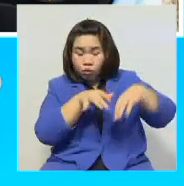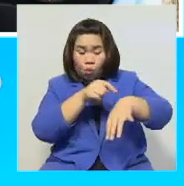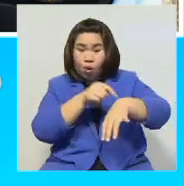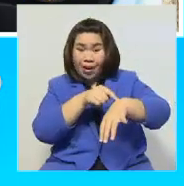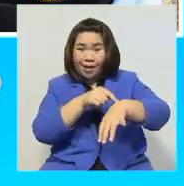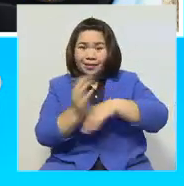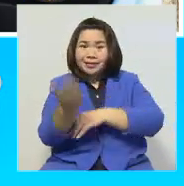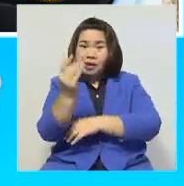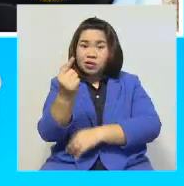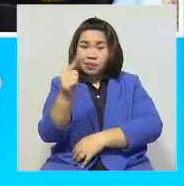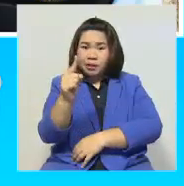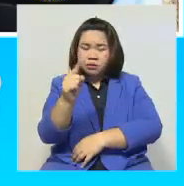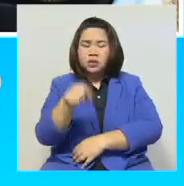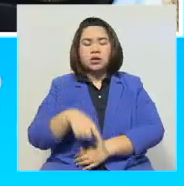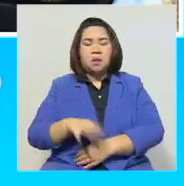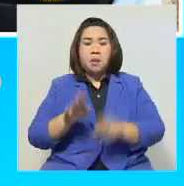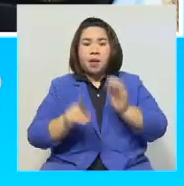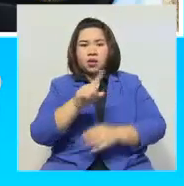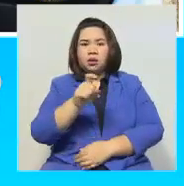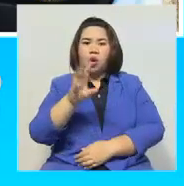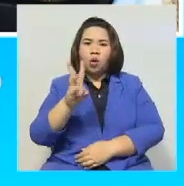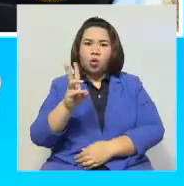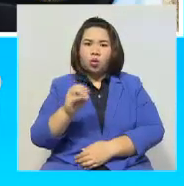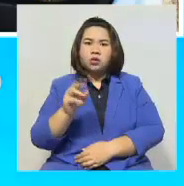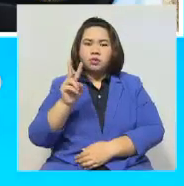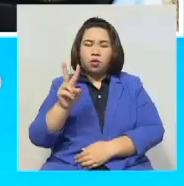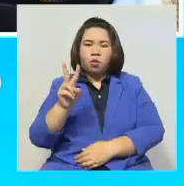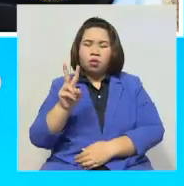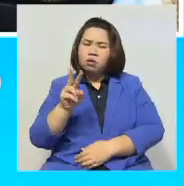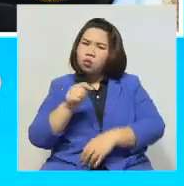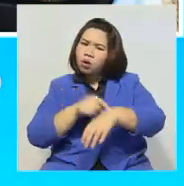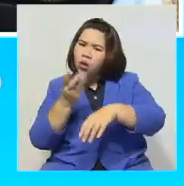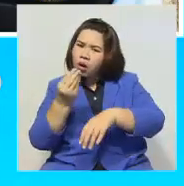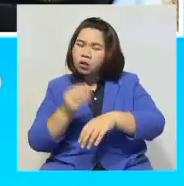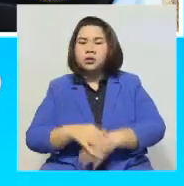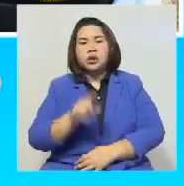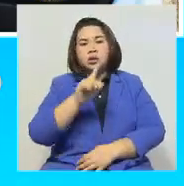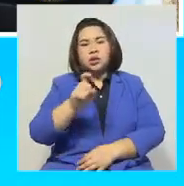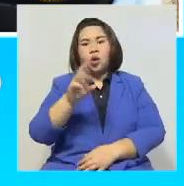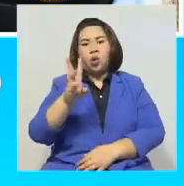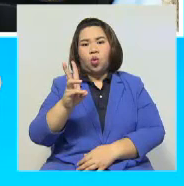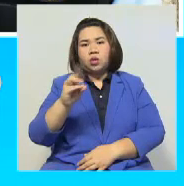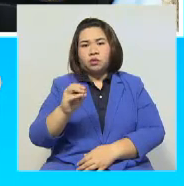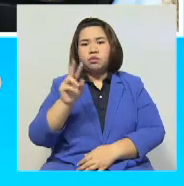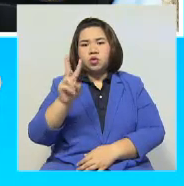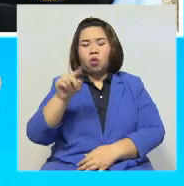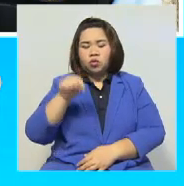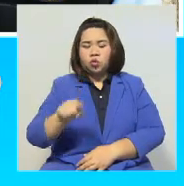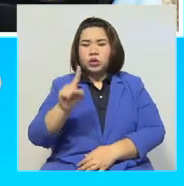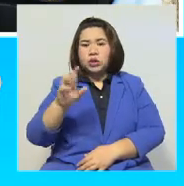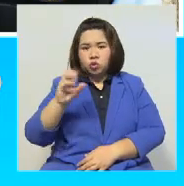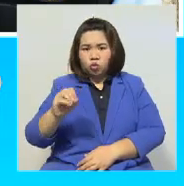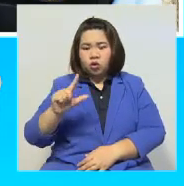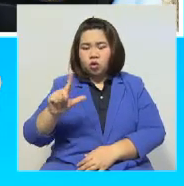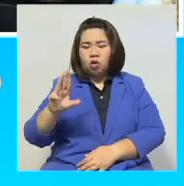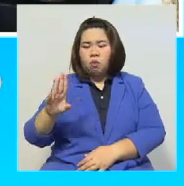มงนะครับก็คือ162ลูกบาศก์เมตรต่อวินาท ีเท่าไหร่นะคะในอำเภอขาเท่าไหร่นะคะ 162ลูกบาศก์เมตร 162.10 ลูกบาศก์เม